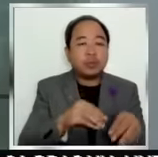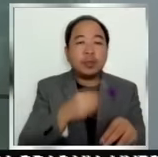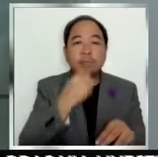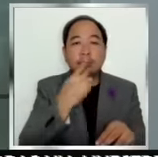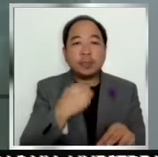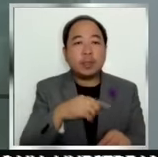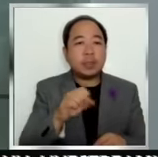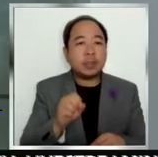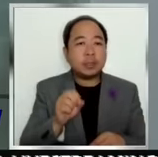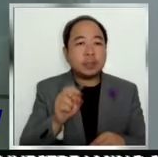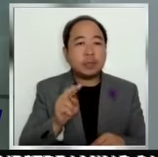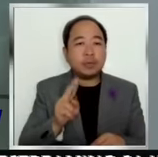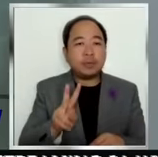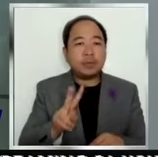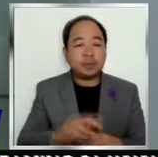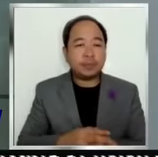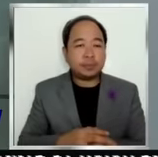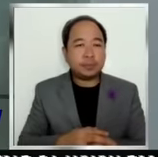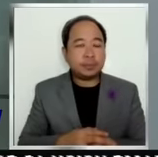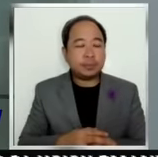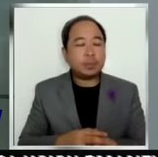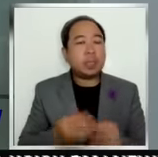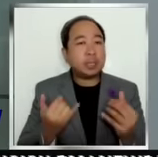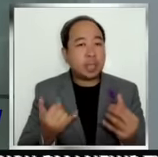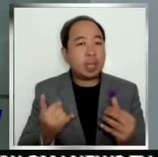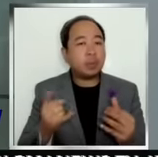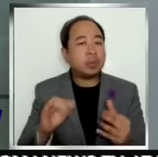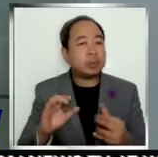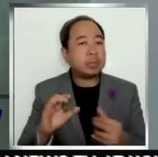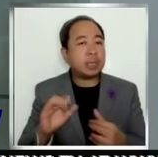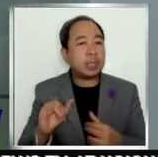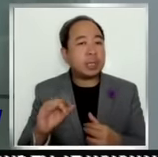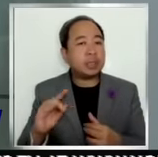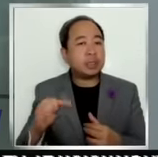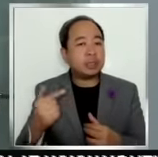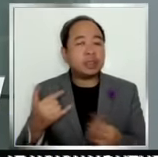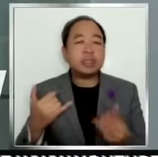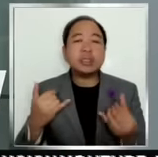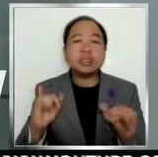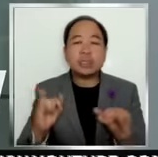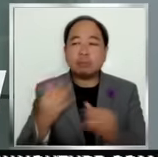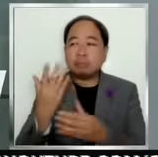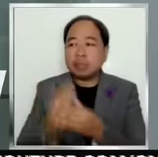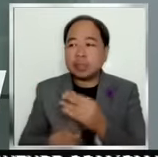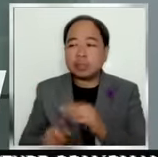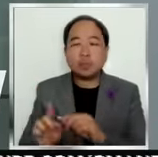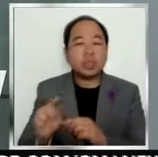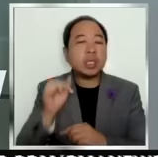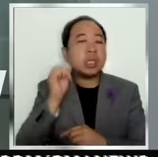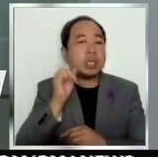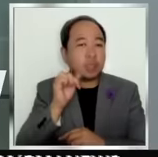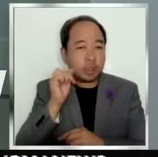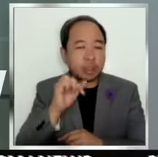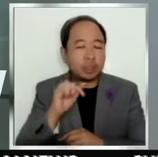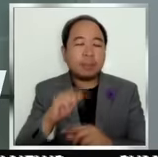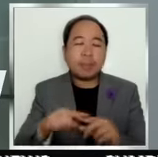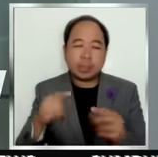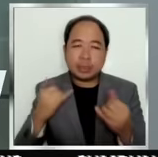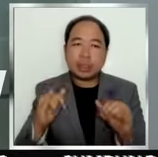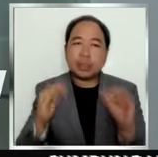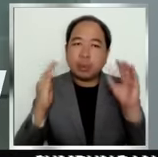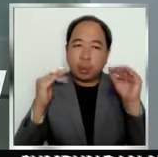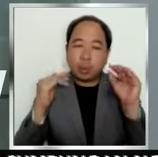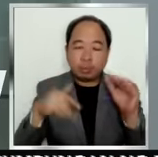sa ngayon missing pa rin kung iturin cidg si camon patuloy naman silang umaasa na mahahanap na buhay ang beauty